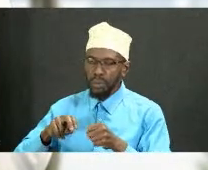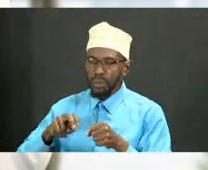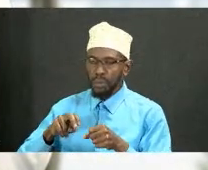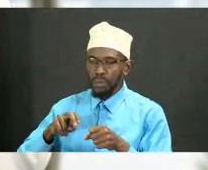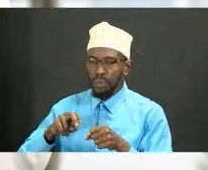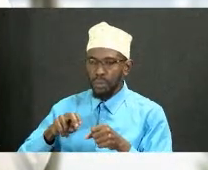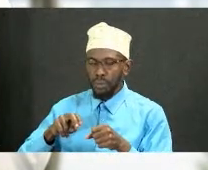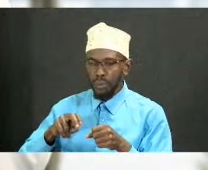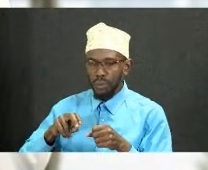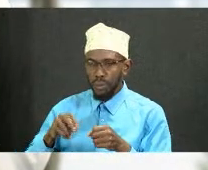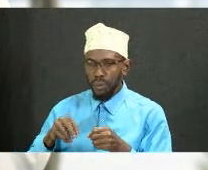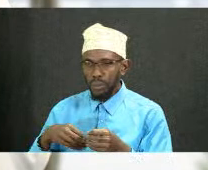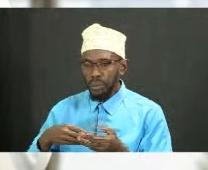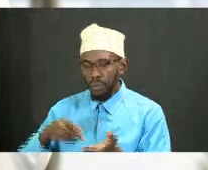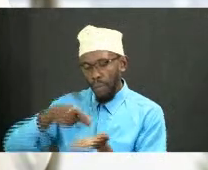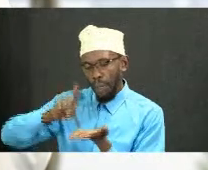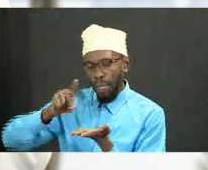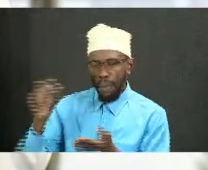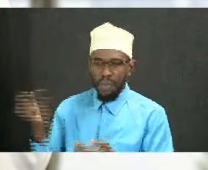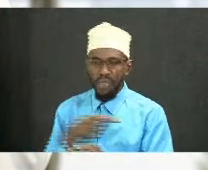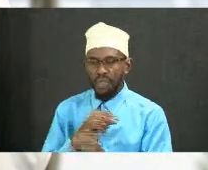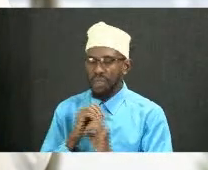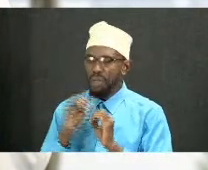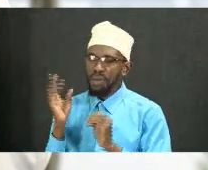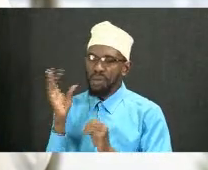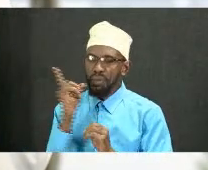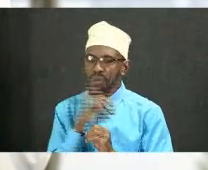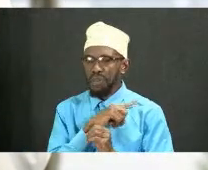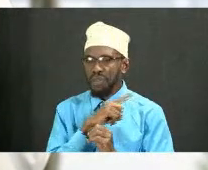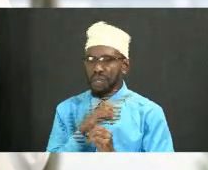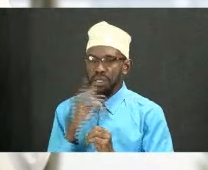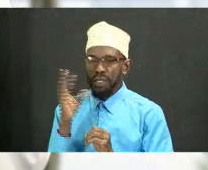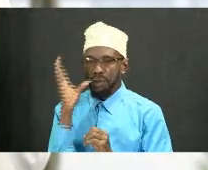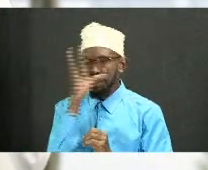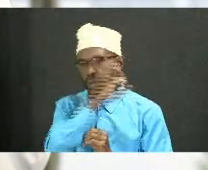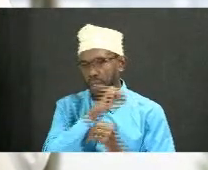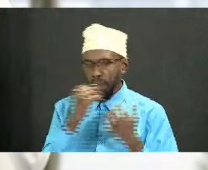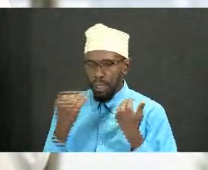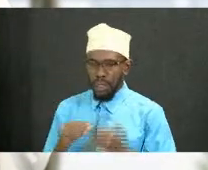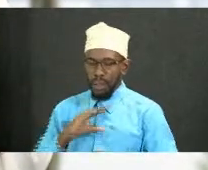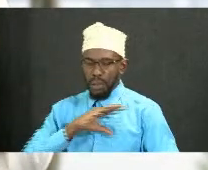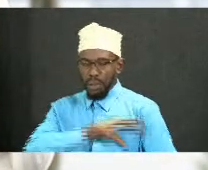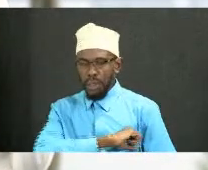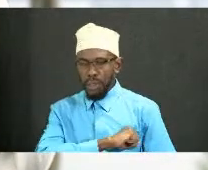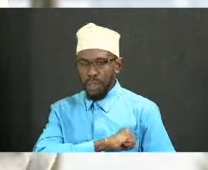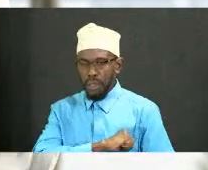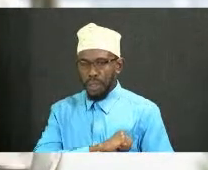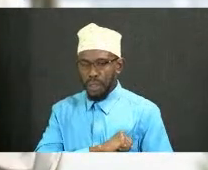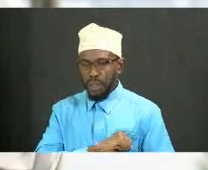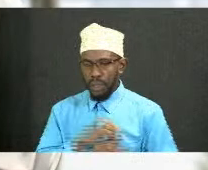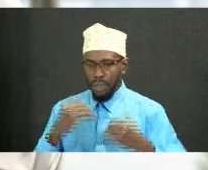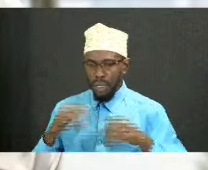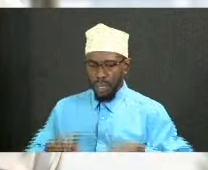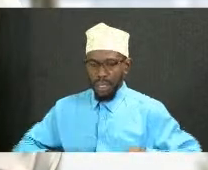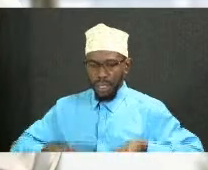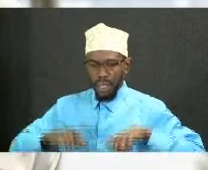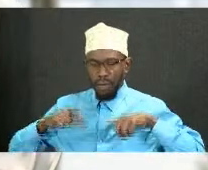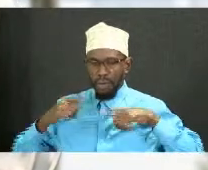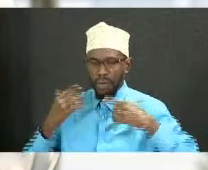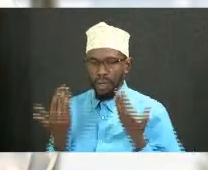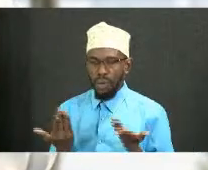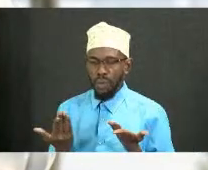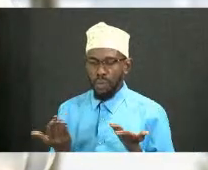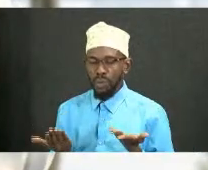hana salary ambayo anasubiri mwisho wa mwezi, kule kusubiri ni kuwa hii ndio hali iko. Kwa